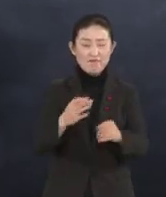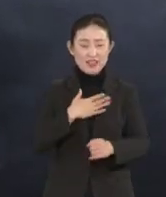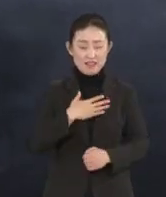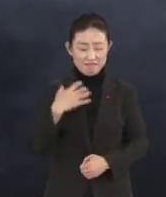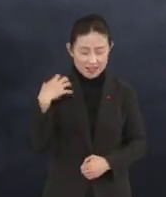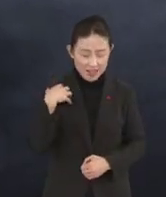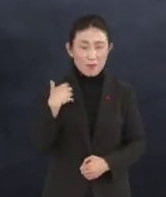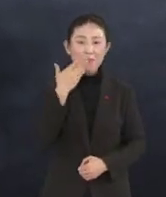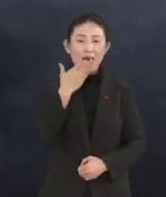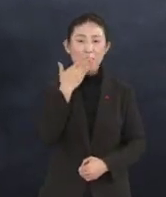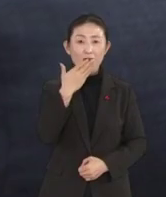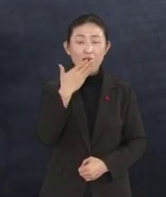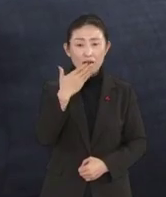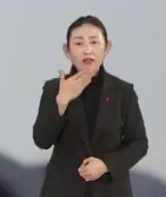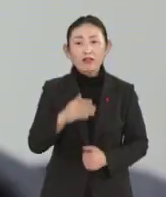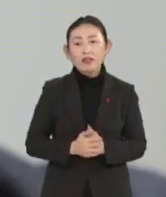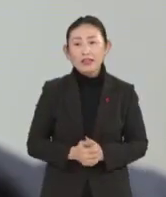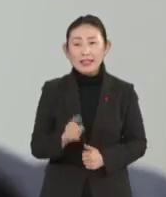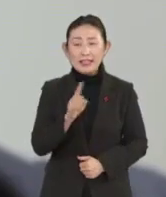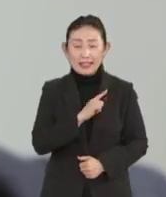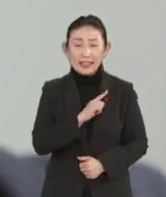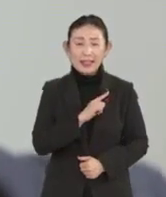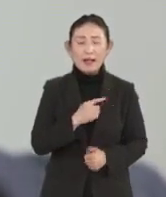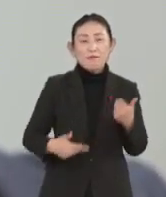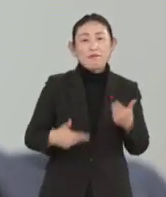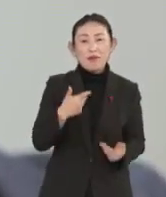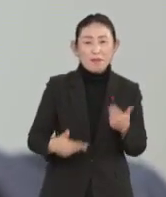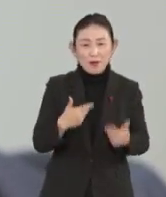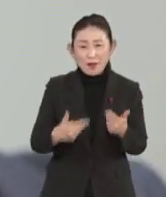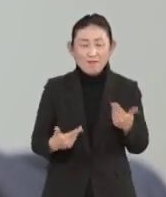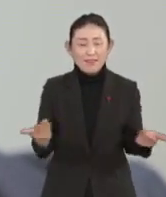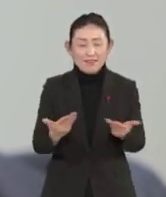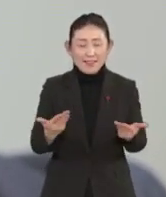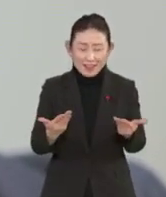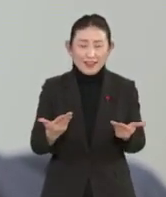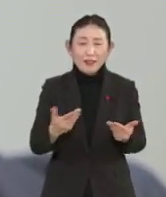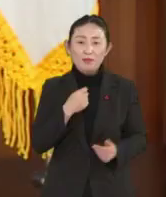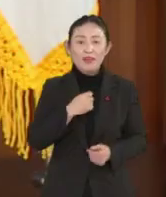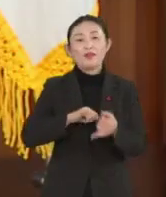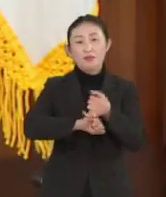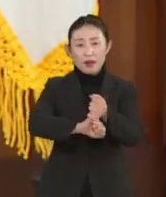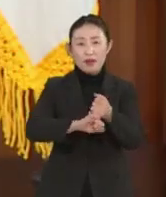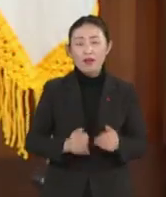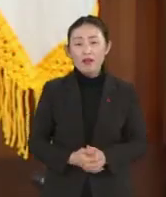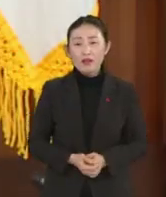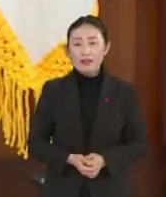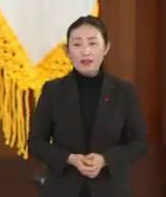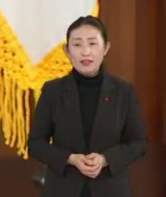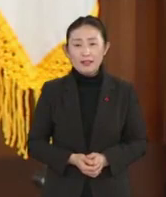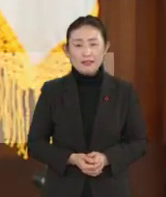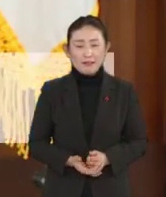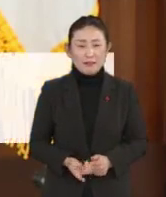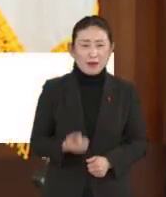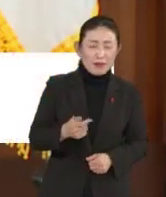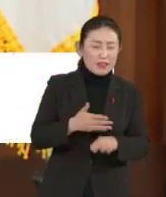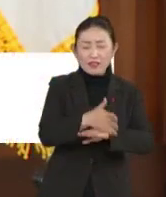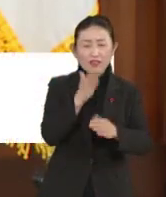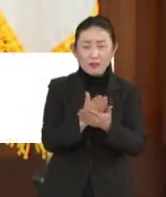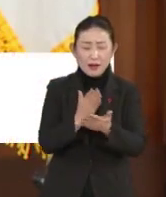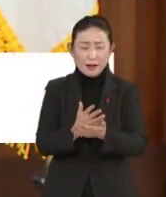책임지겠다는 김군수는 가장 바쁜 군수가 되겠다고 약속합니다 빠르게 좀 해보자